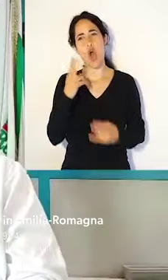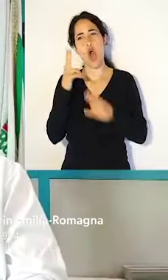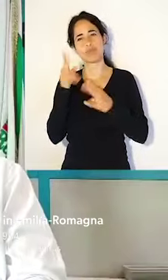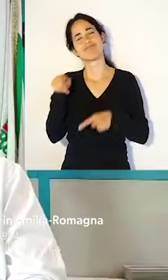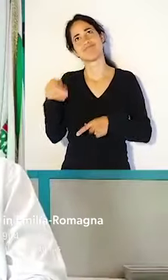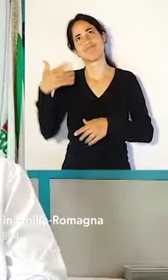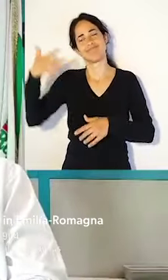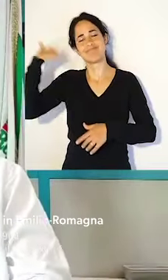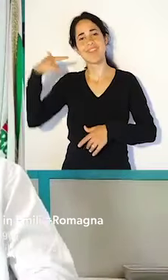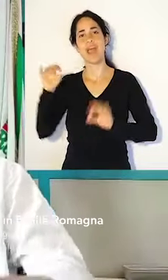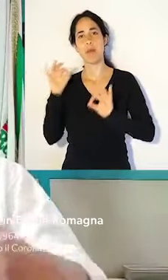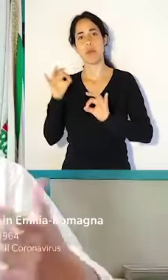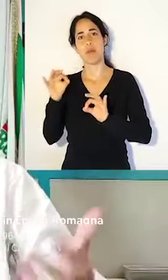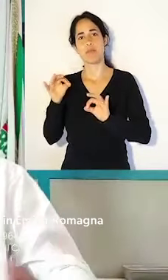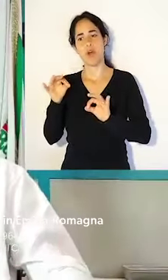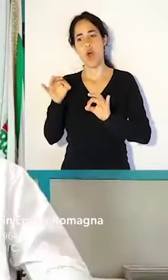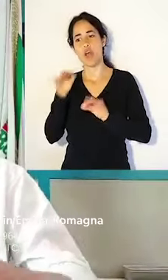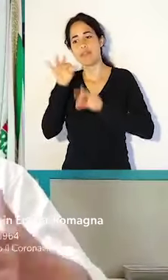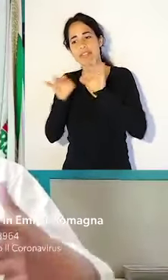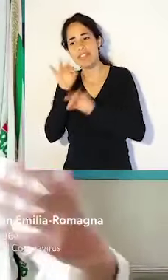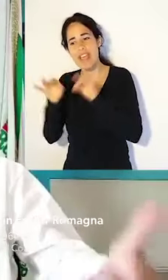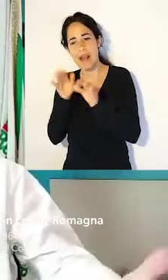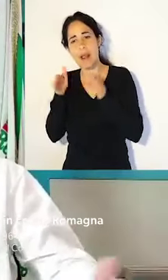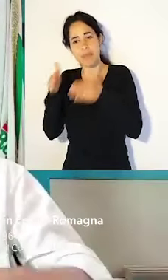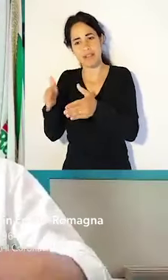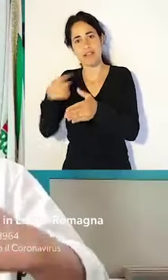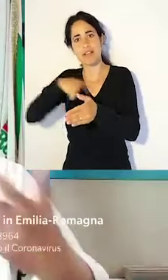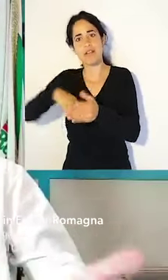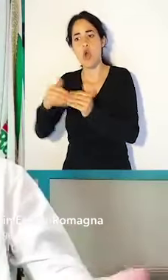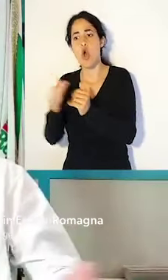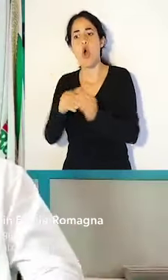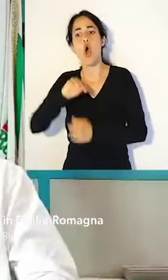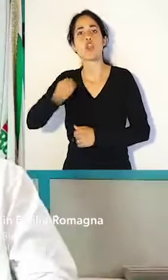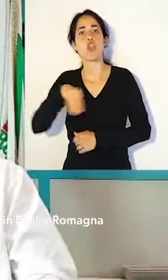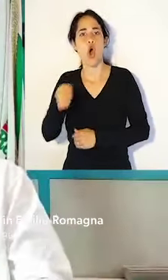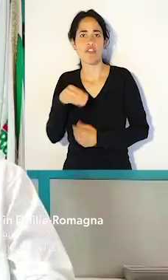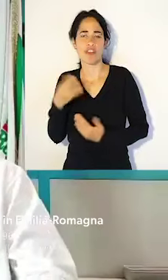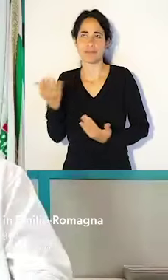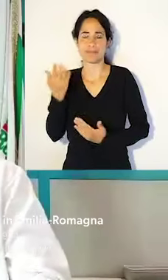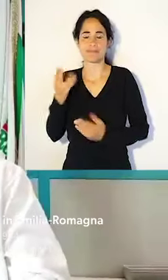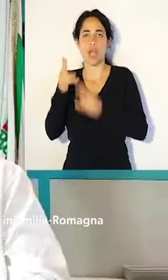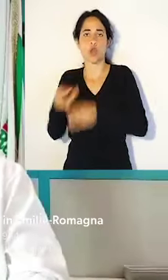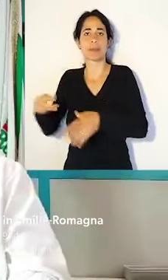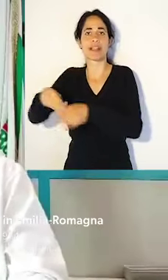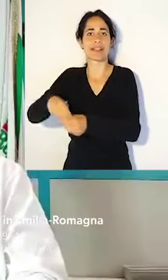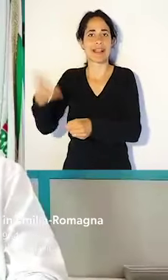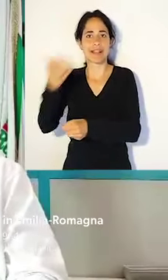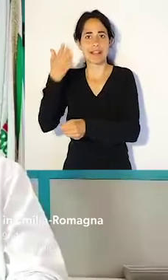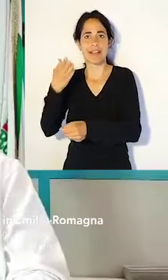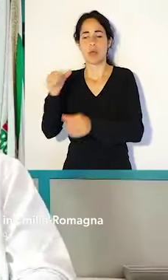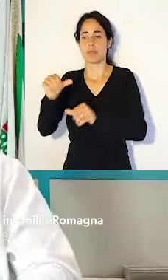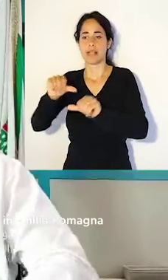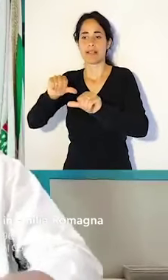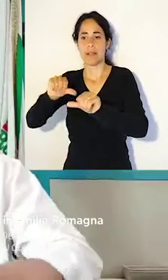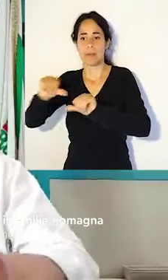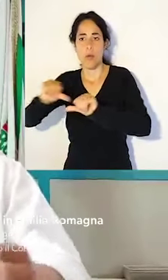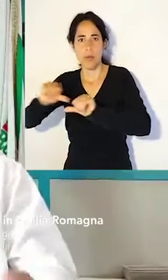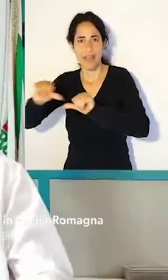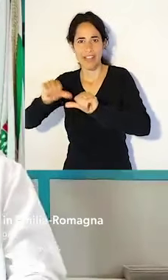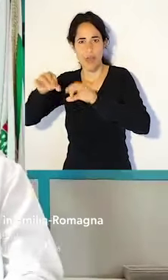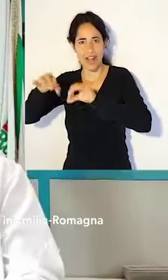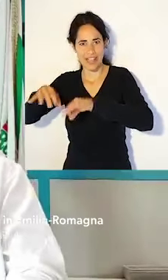avevamo costruiti in emergenza attraverso la destinazione delle sale operatorie piuttosto che altri reparti,